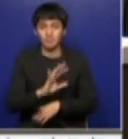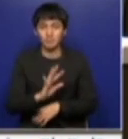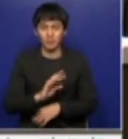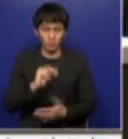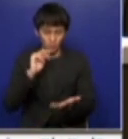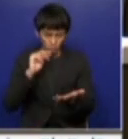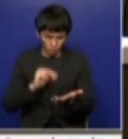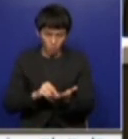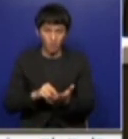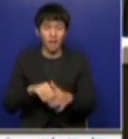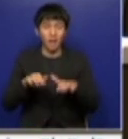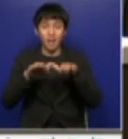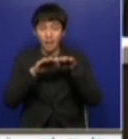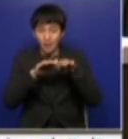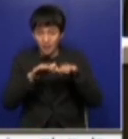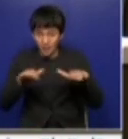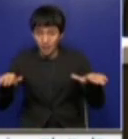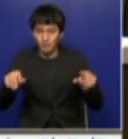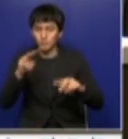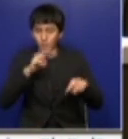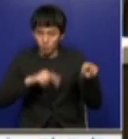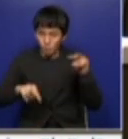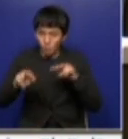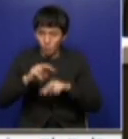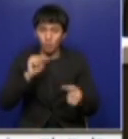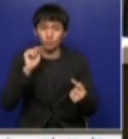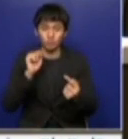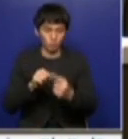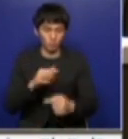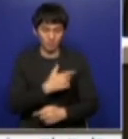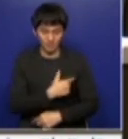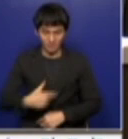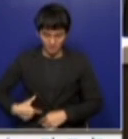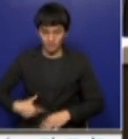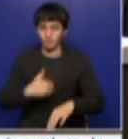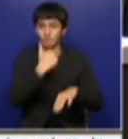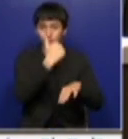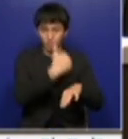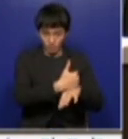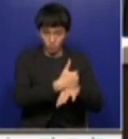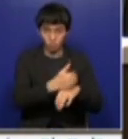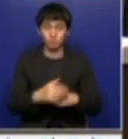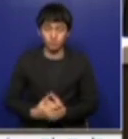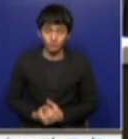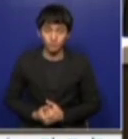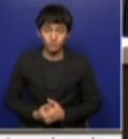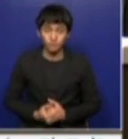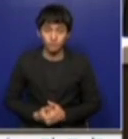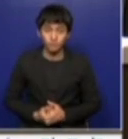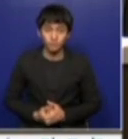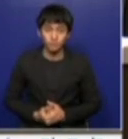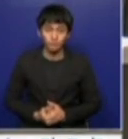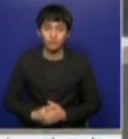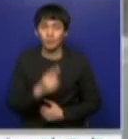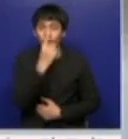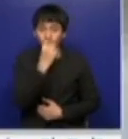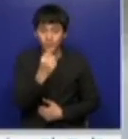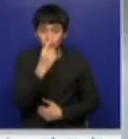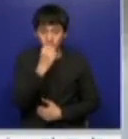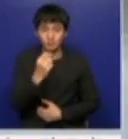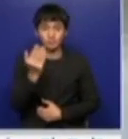ระบอบประชาธิปไตยอันมีพระมหากษัตริย์ทรงเป็นประมุขin the king can do No Wrongแล้วมันก็ขอญาตใช้ภาษาอังกฤษ